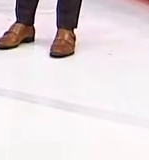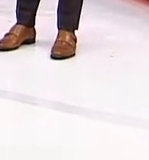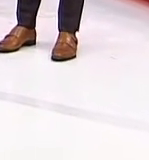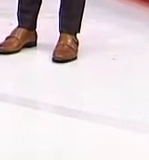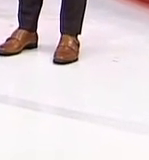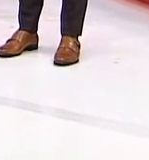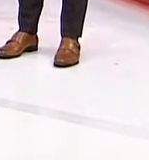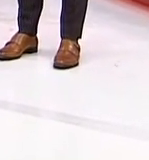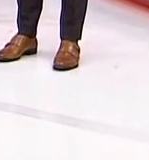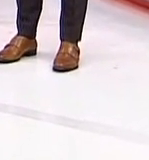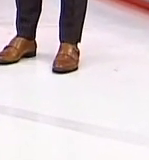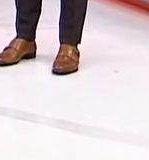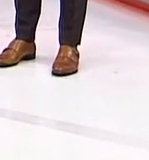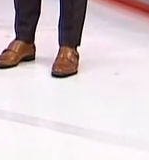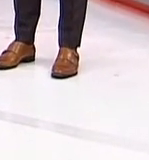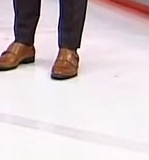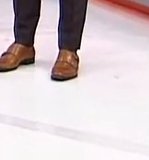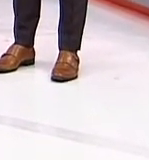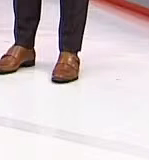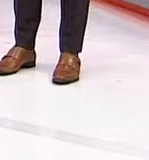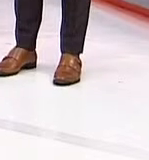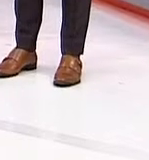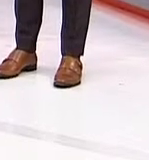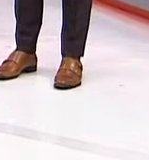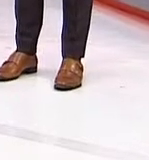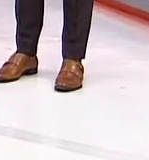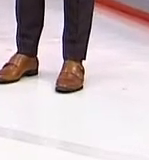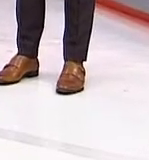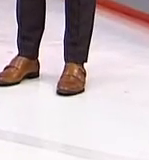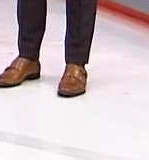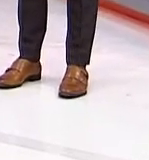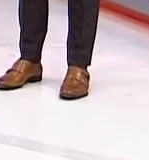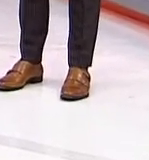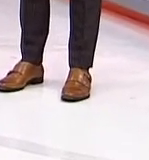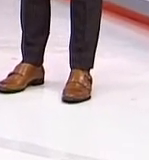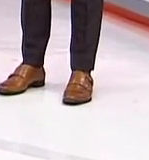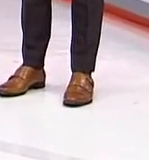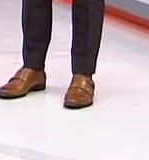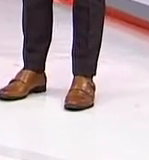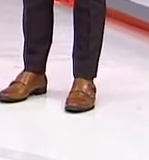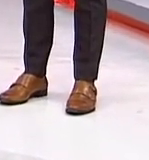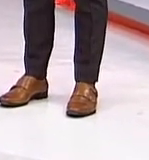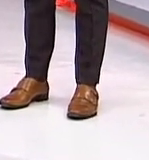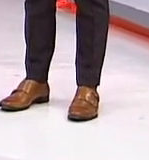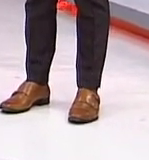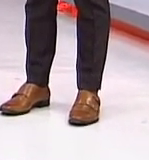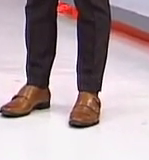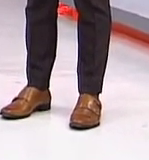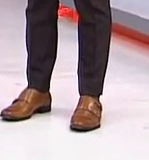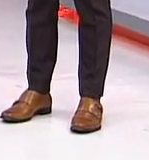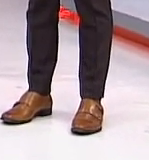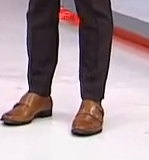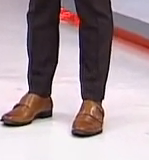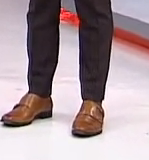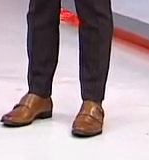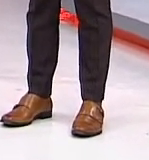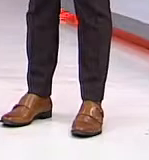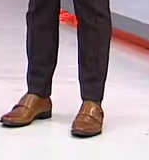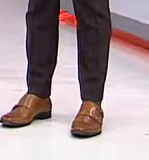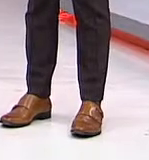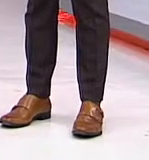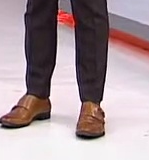Pinapalawak na mga pwede mabigyan ng booster shots contra COVID matapos ang mga healthcare worker. Nakalinya na rin ang mga paalis